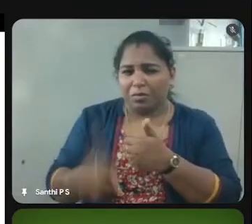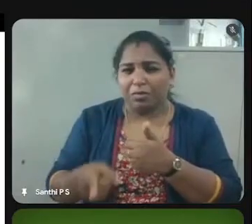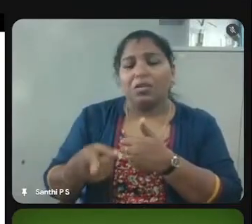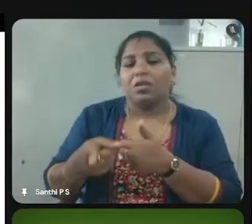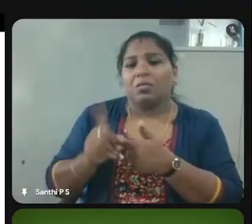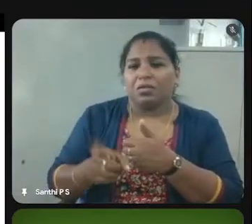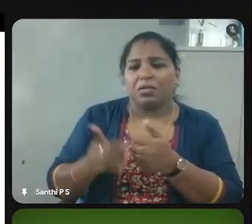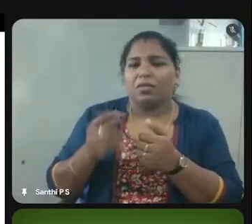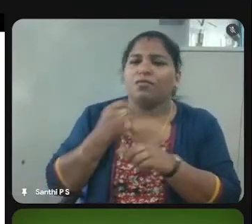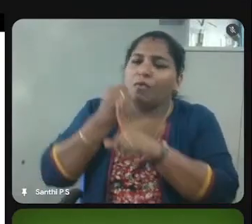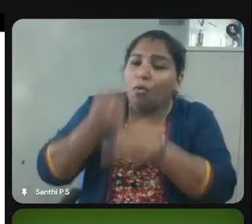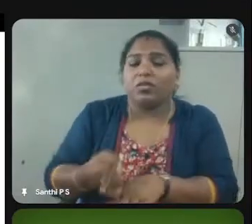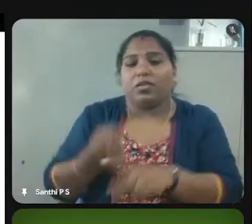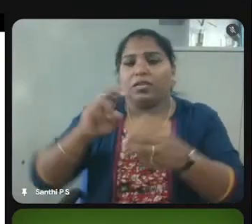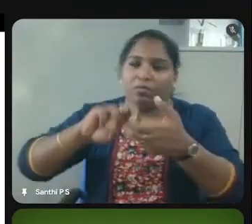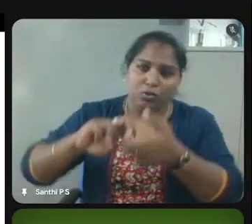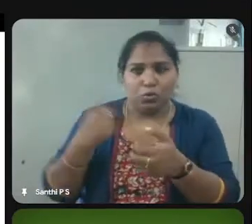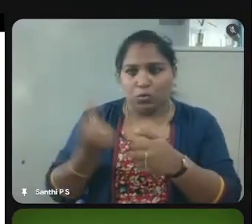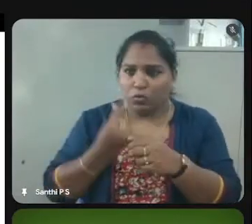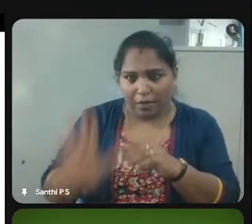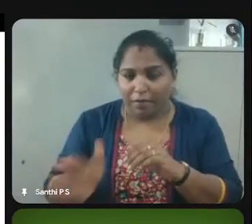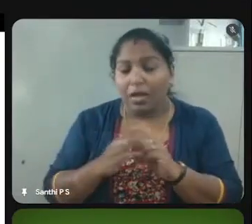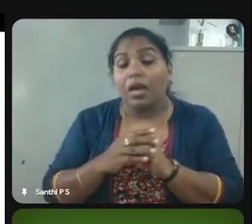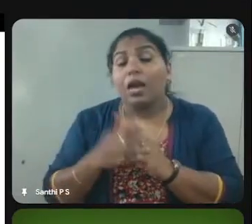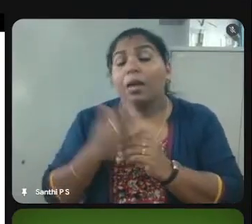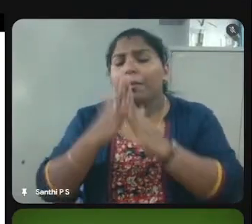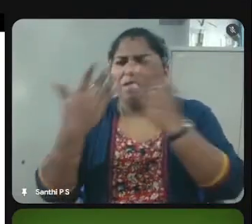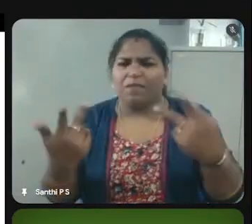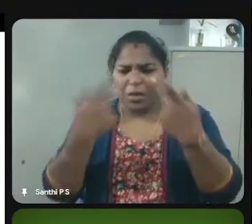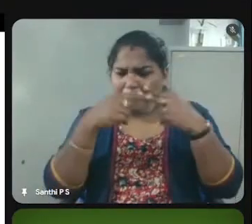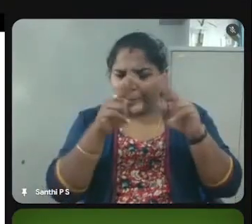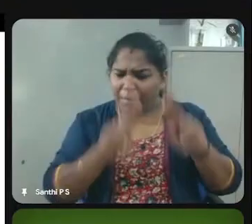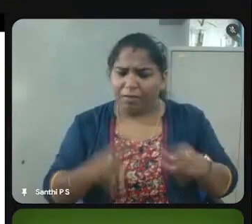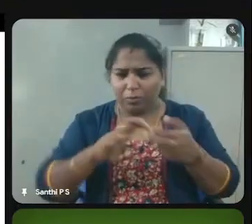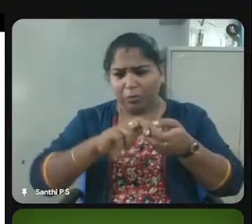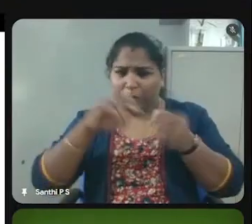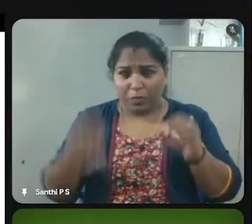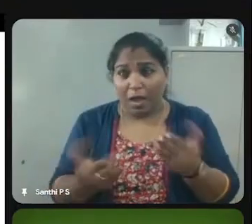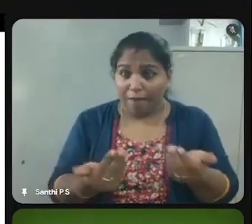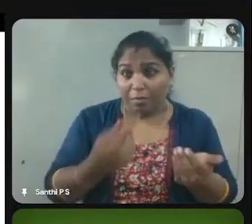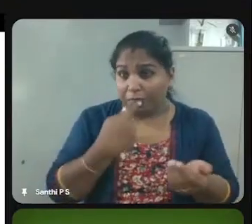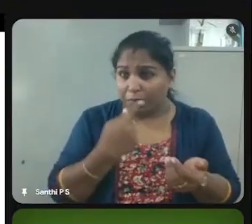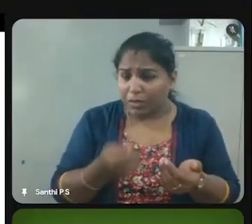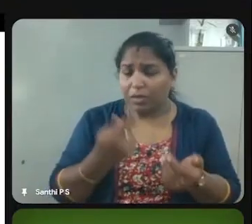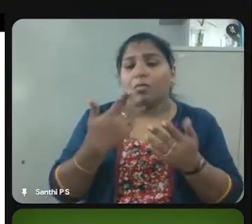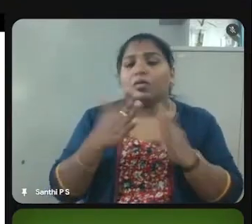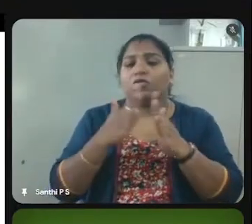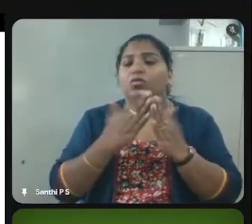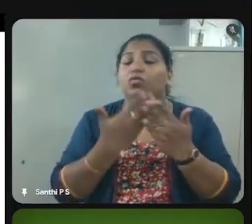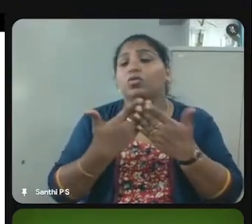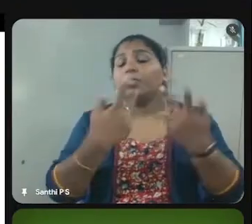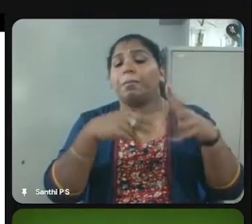ഒരു കുറച്ചൊക്കെ നിർബന്ധിച്ചിട്ടാണ് ഇട്ട് കൊടുക്കുന്നത്. നമുക്ക് വേണമെങ്കിൽ വീട്ടിൽ വന്നിട്ട് വേണമെങ്കിൽ മാറ്റാട്ടോ എന്ന് പറഞ്ഞ് സ്കൂളിൽ നിന്ന് വന്ന ശേഷം മാറ്റി